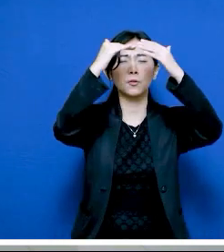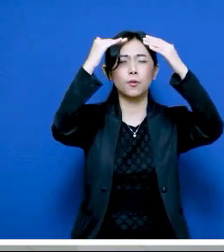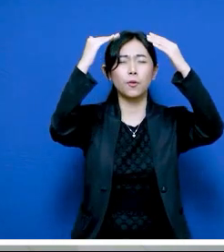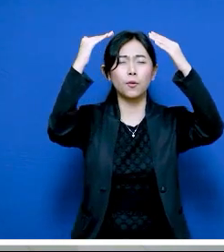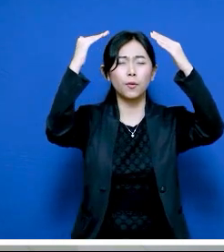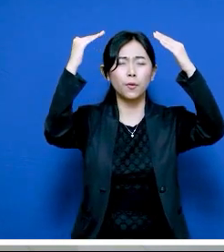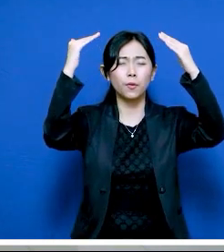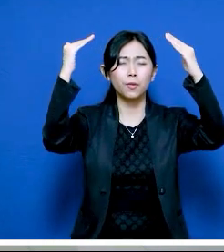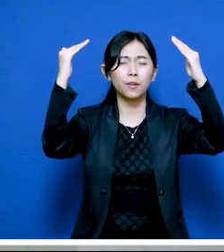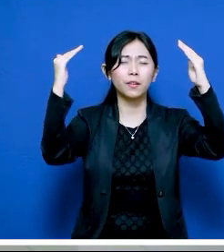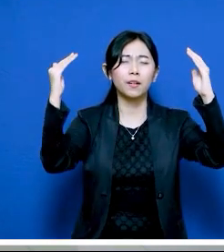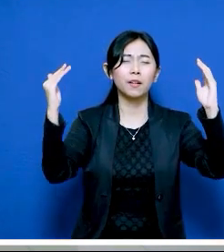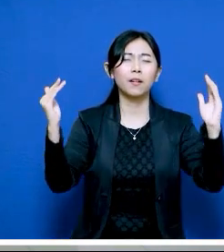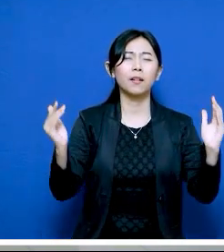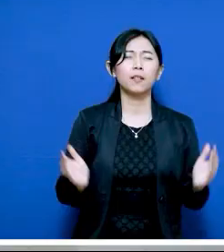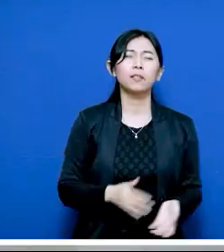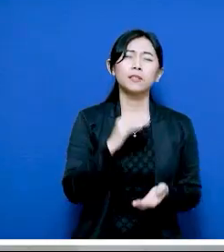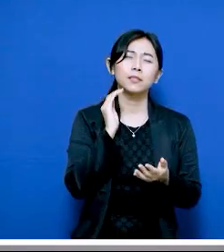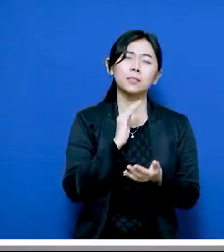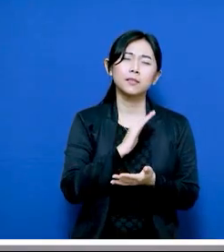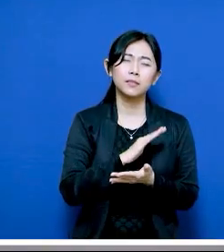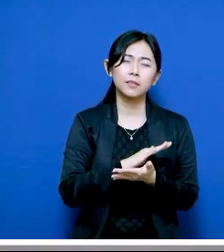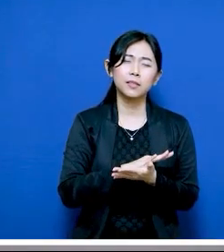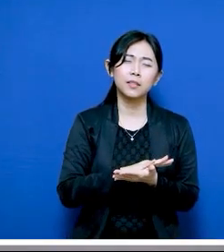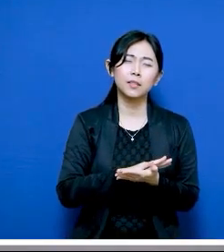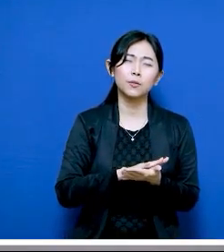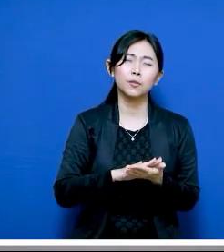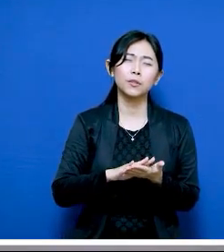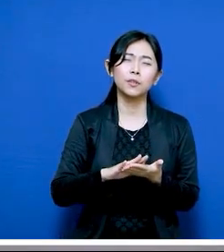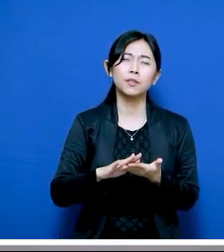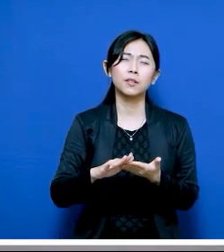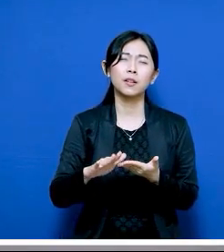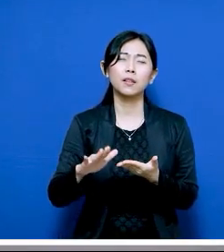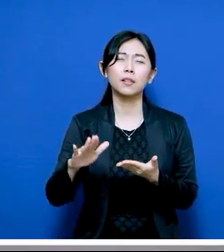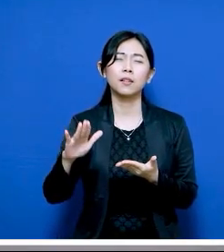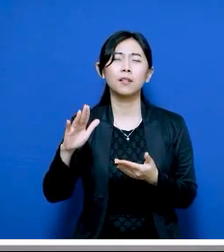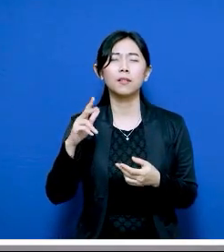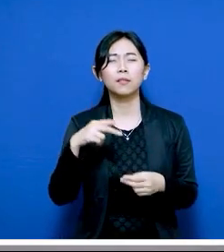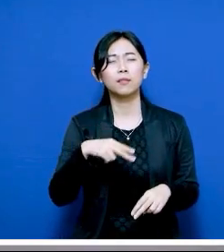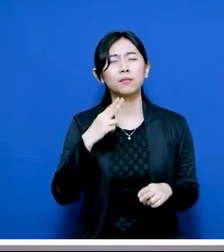Dikudus.